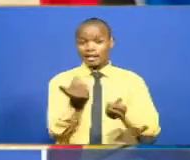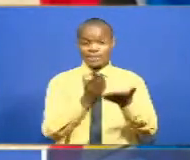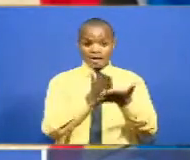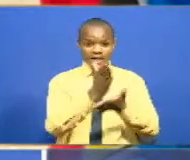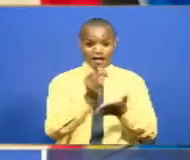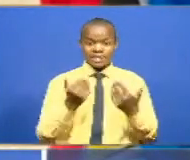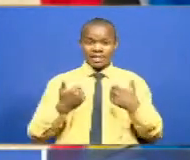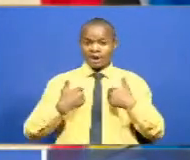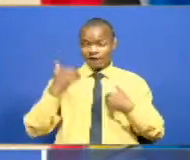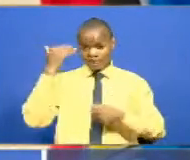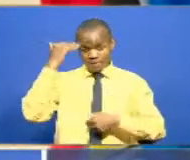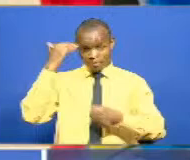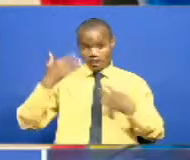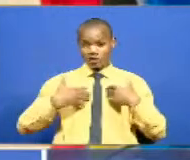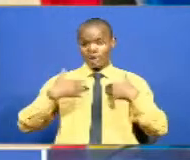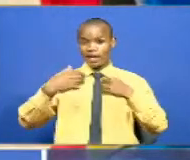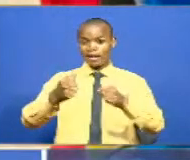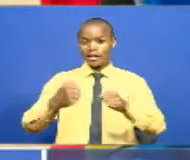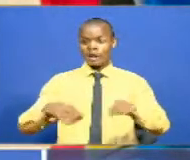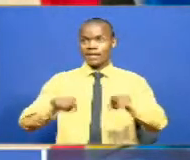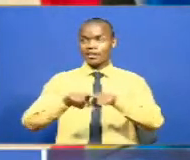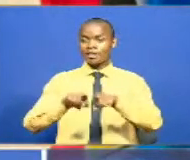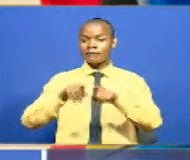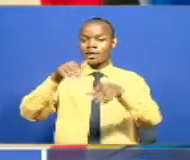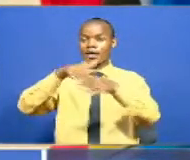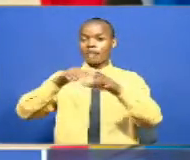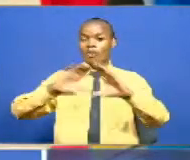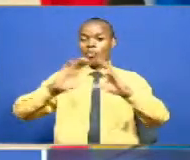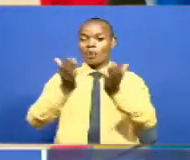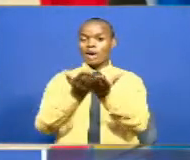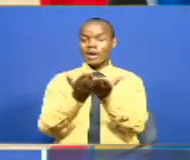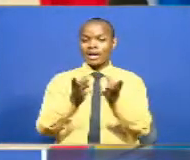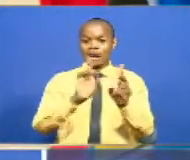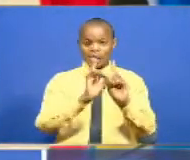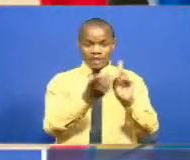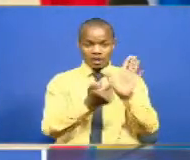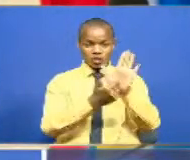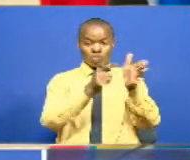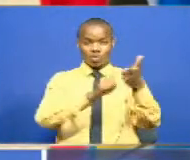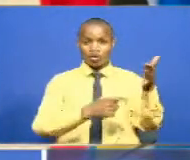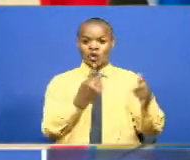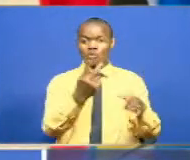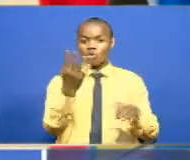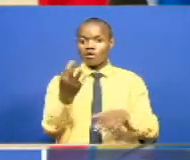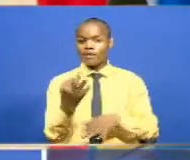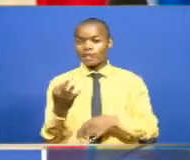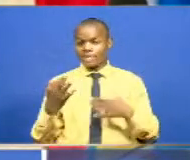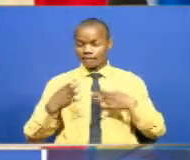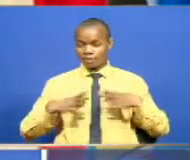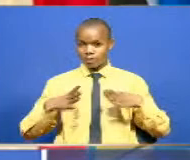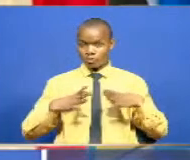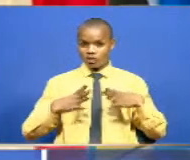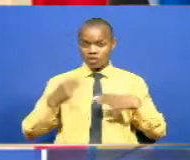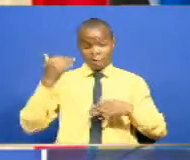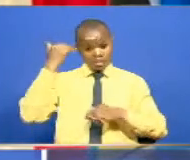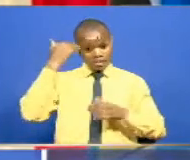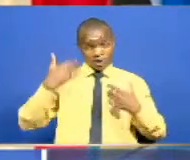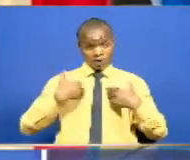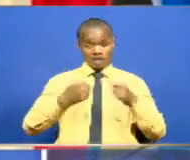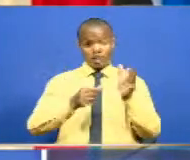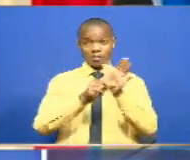yet worldwide, some estimates suggest that around two-thirds of people experiencing a mental health challenge